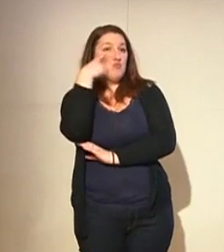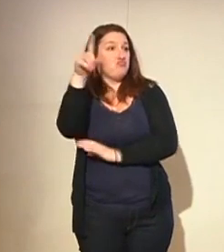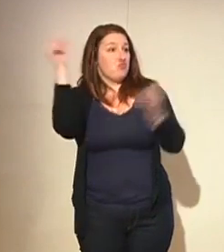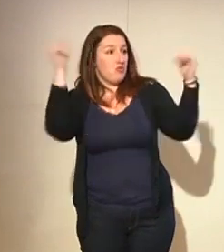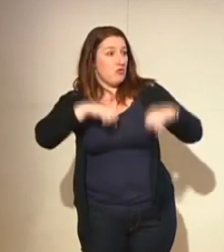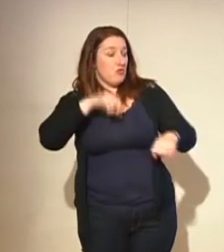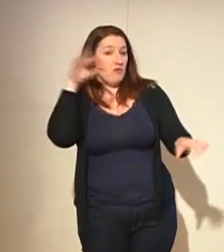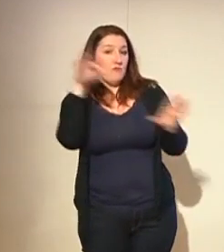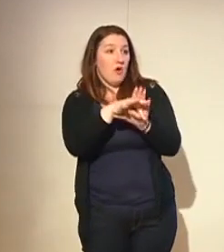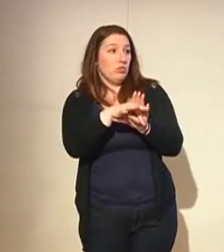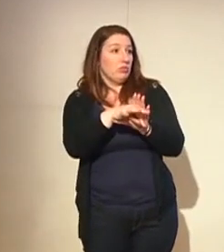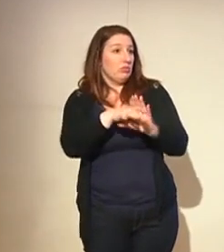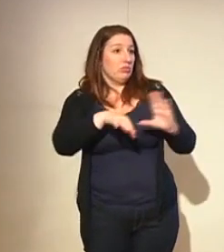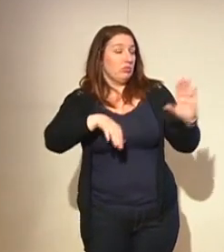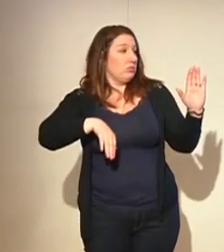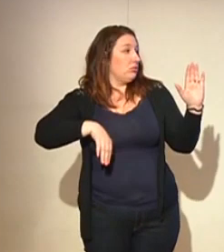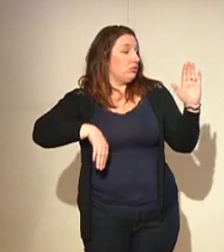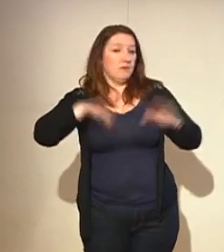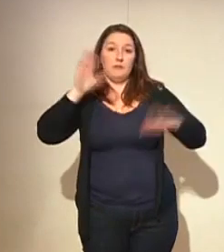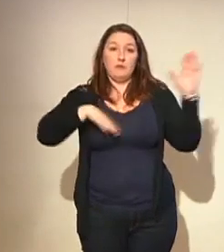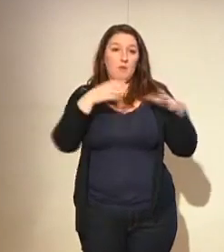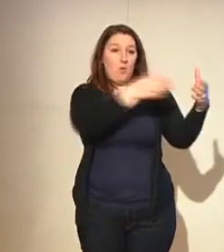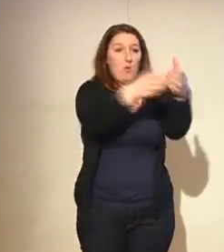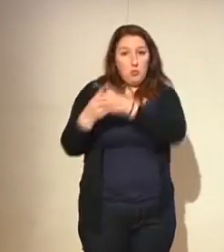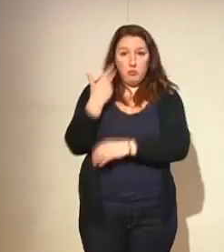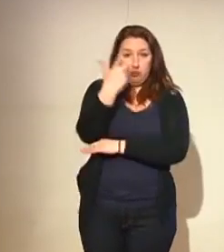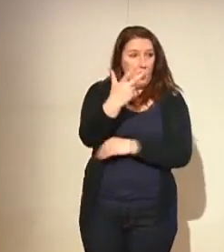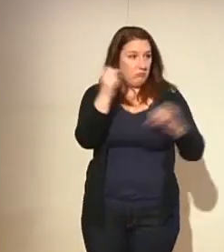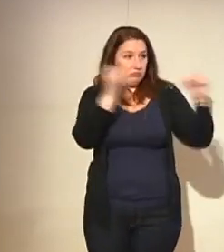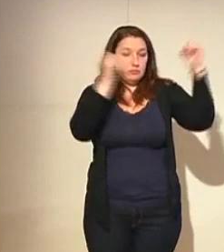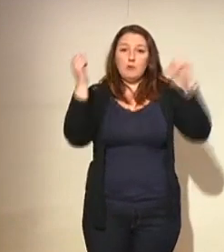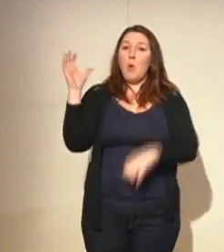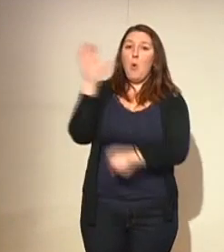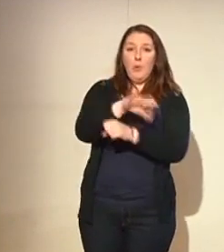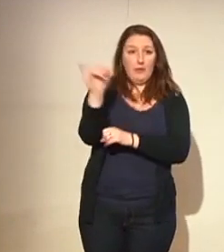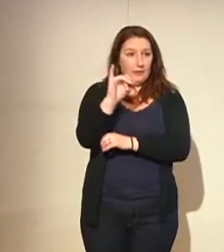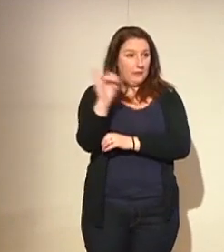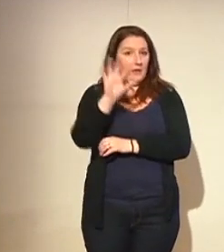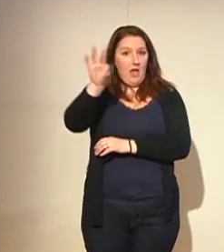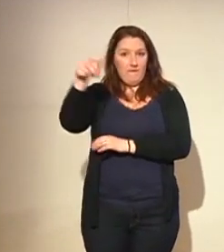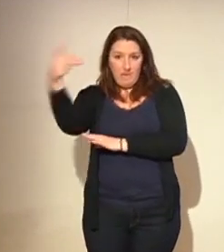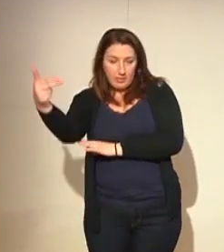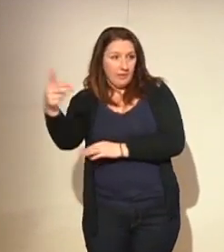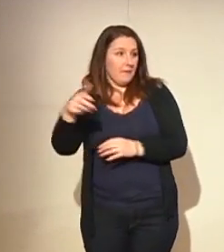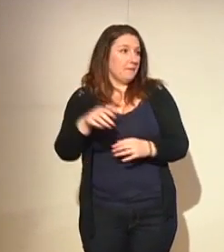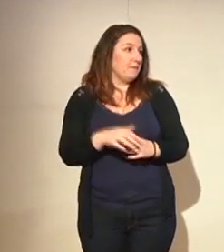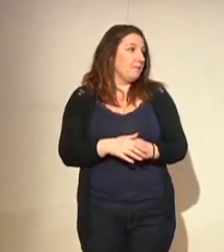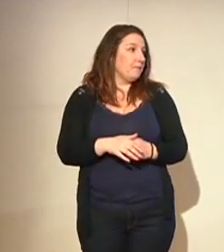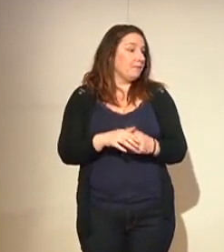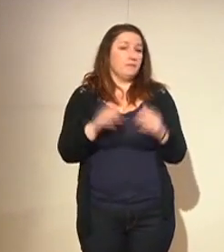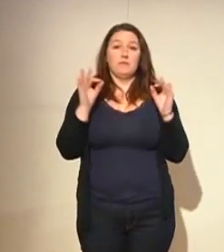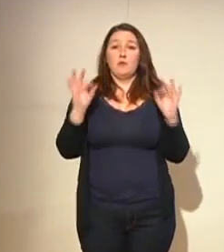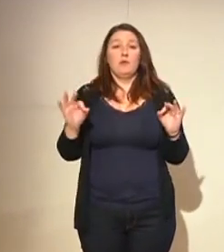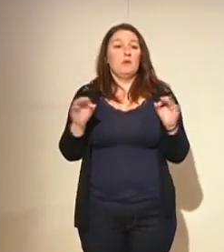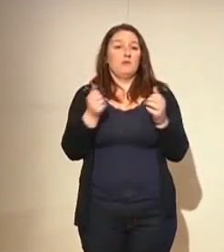délibération qui non trois groupes pardon qui est contre le Front National et donc